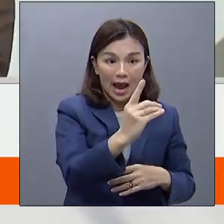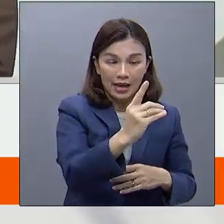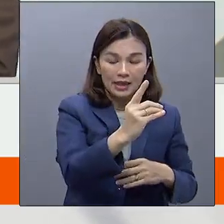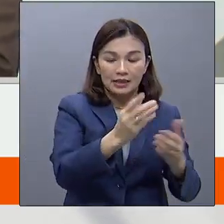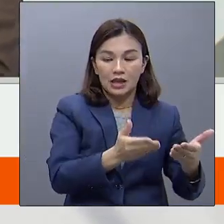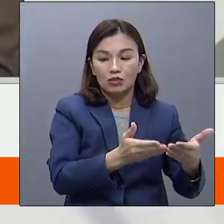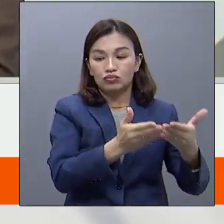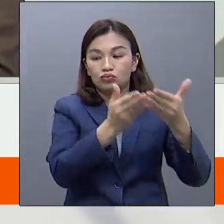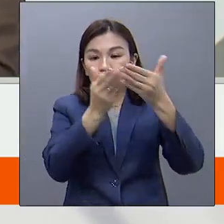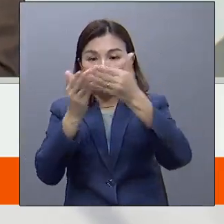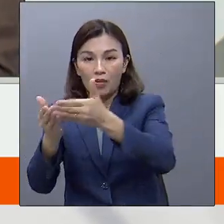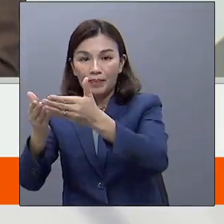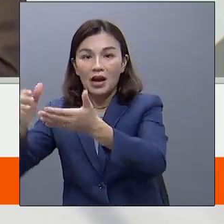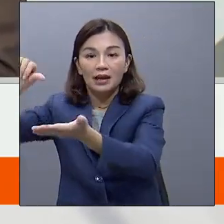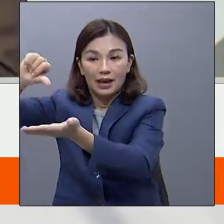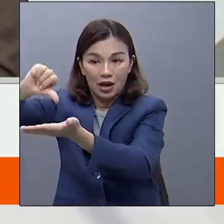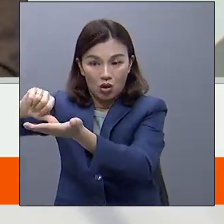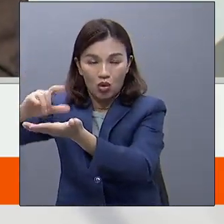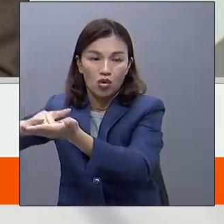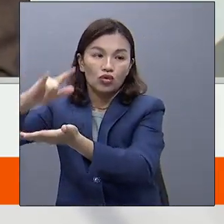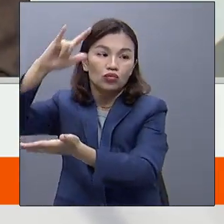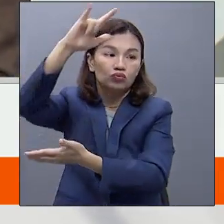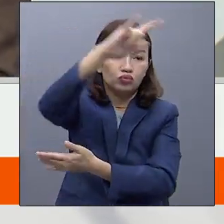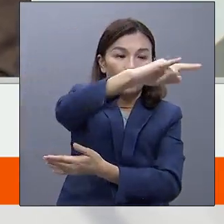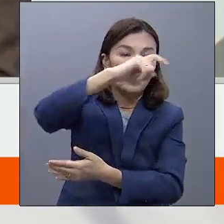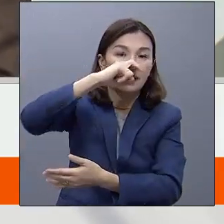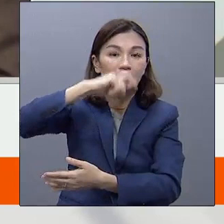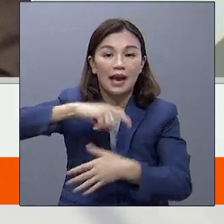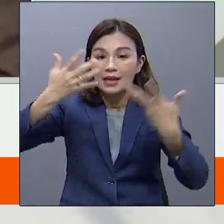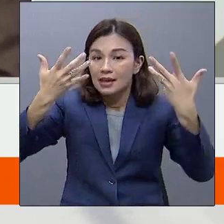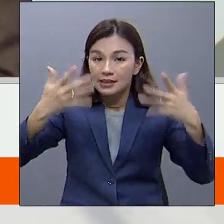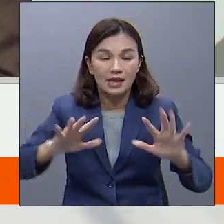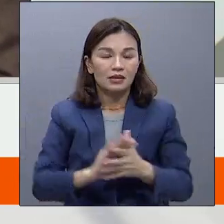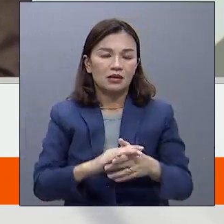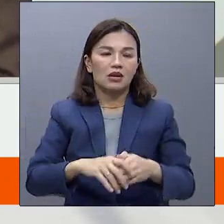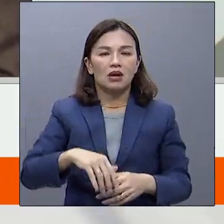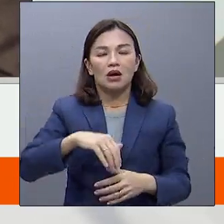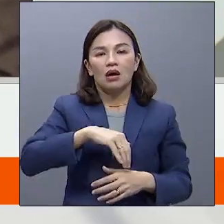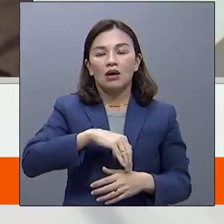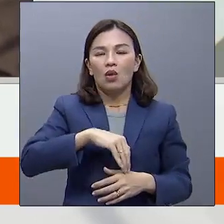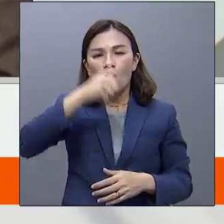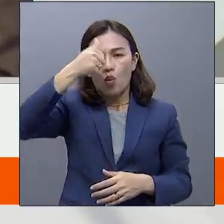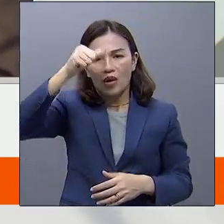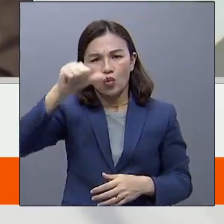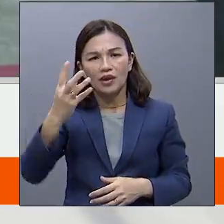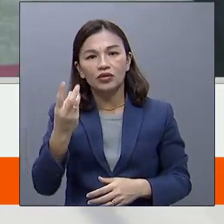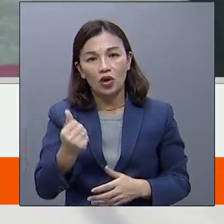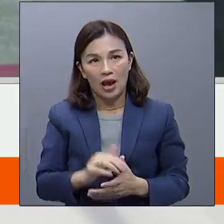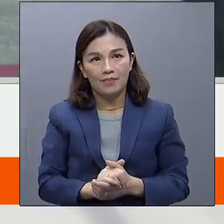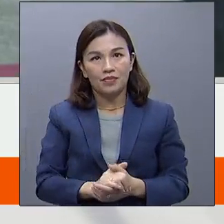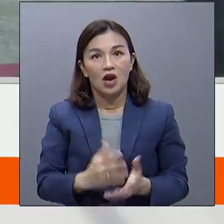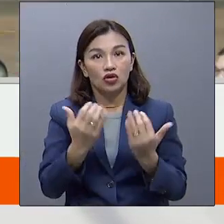ได้และกลับมายังไทยได้แล้วเสร็จทั้งหมดนะคะอ๋อทั้งหมดเลยเหรอครับตอนนี้ที่อยู่